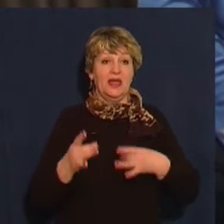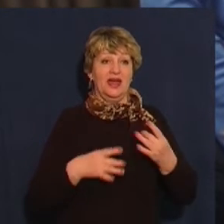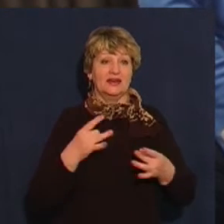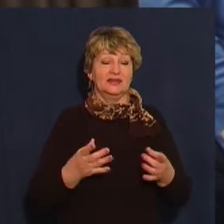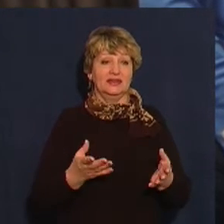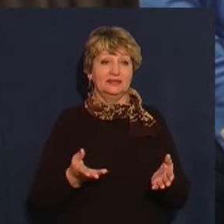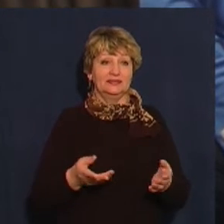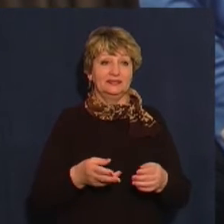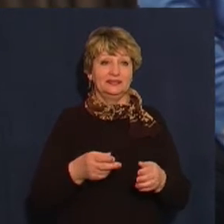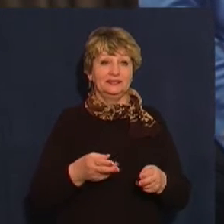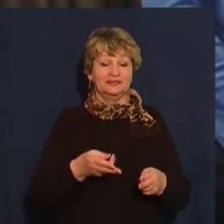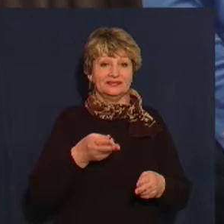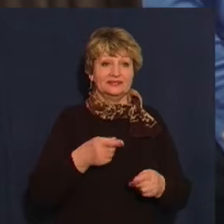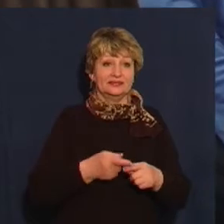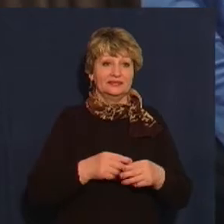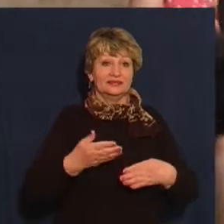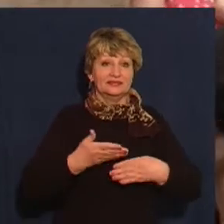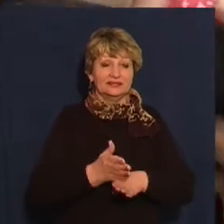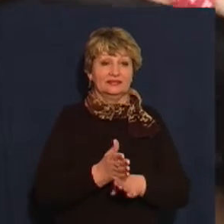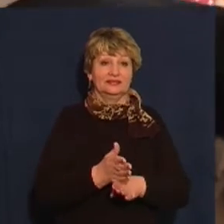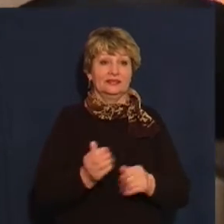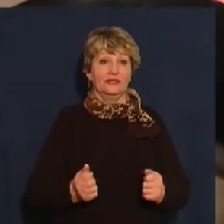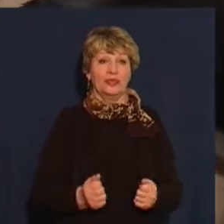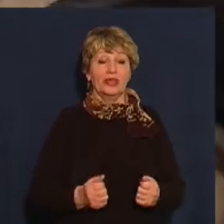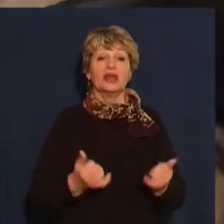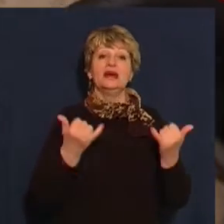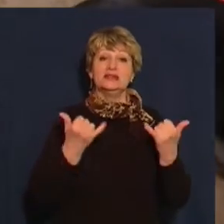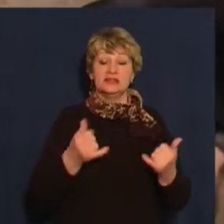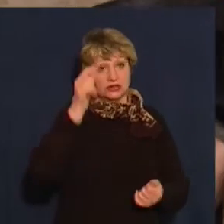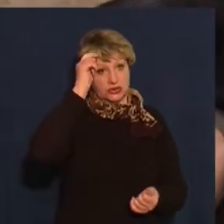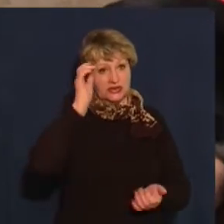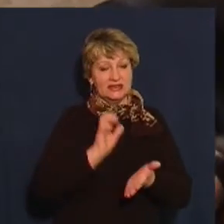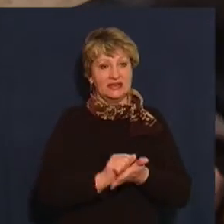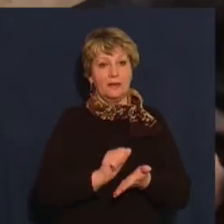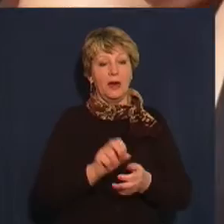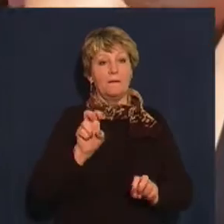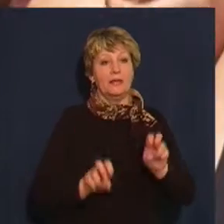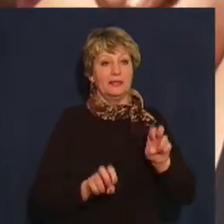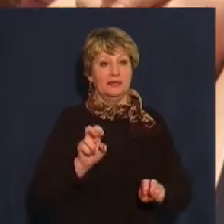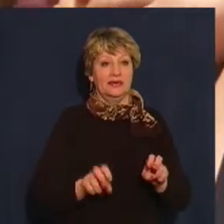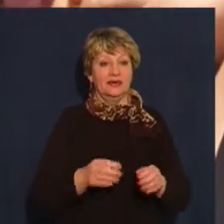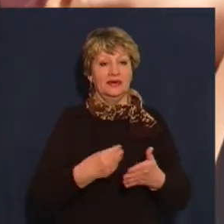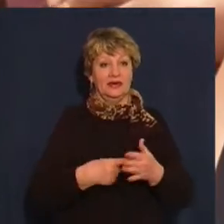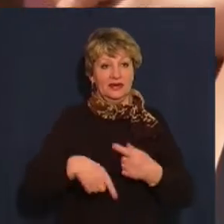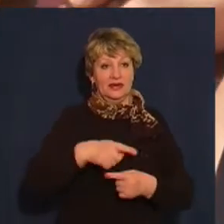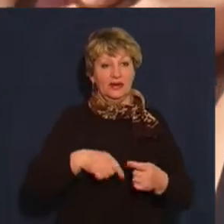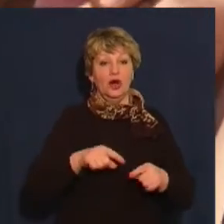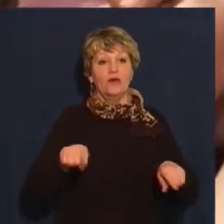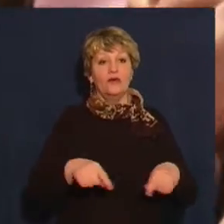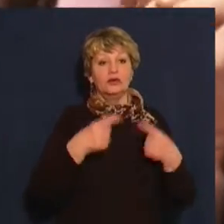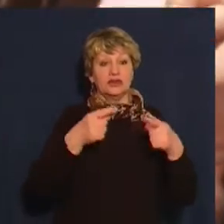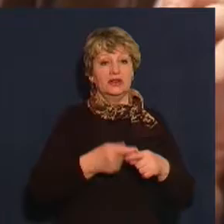там перебиті і трохи випадала функція ноги. Зараз чоловік займається підприємництвом, очолює громадську